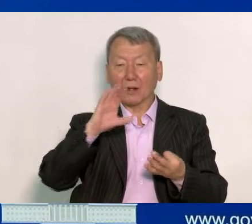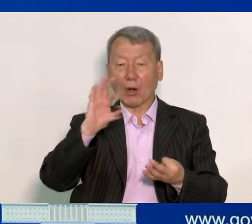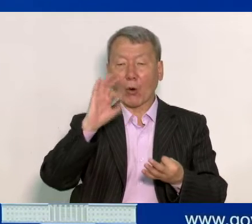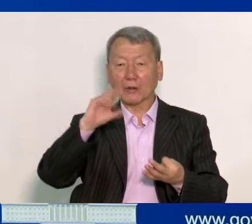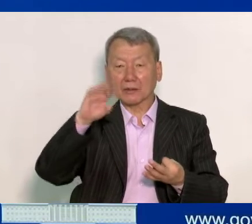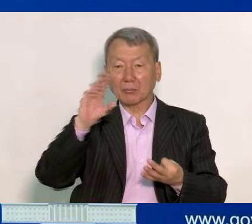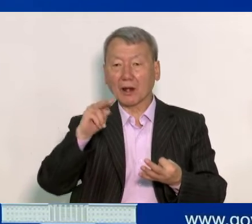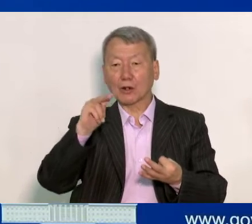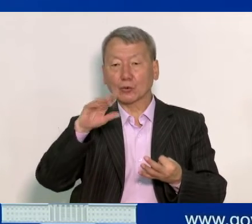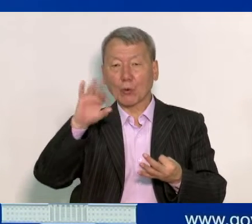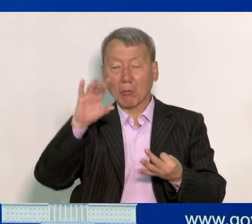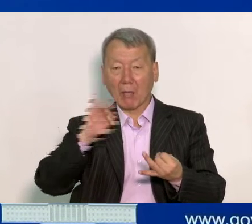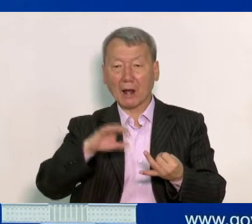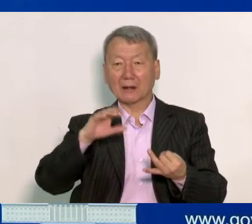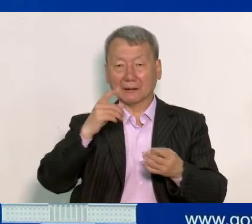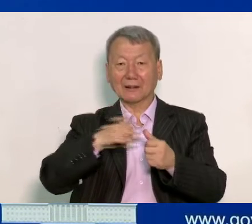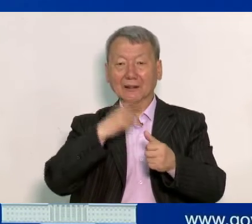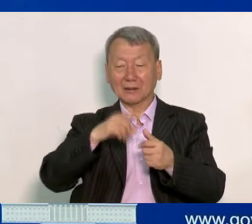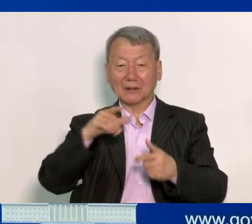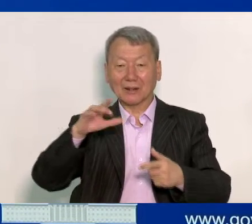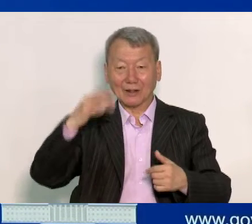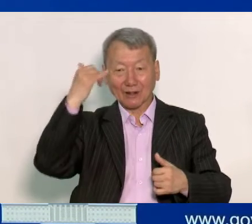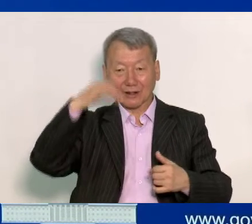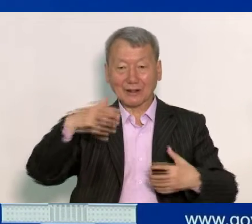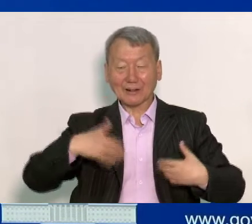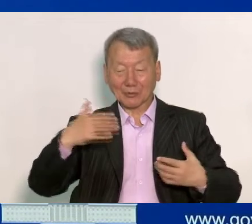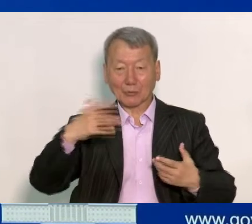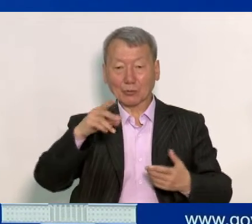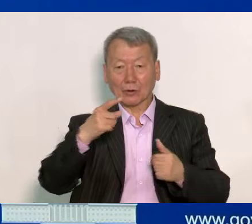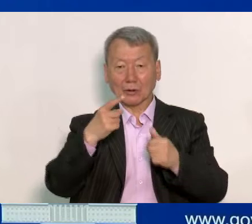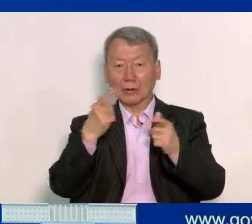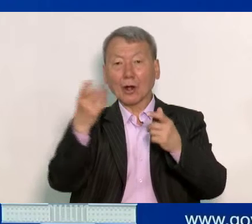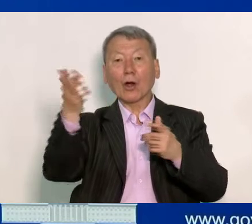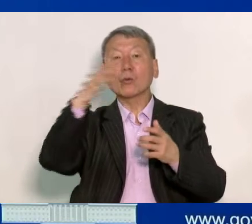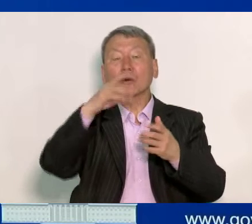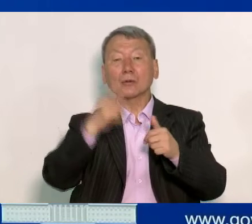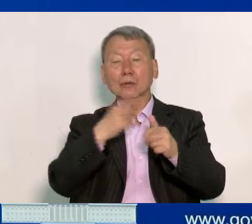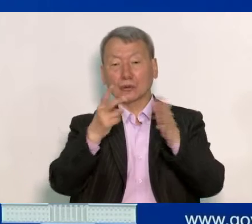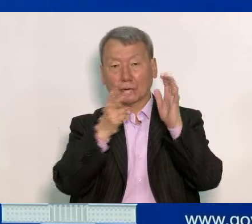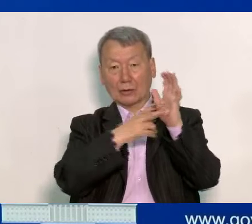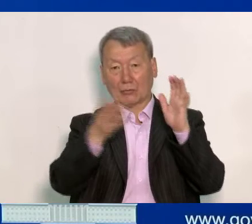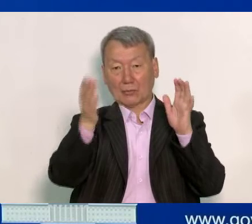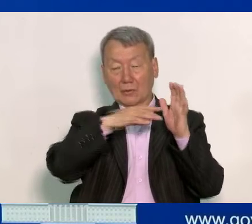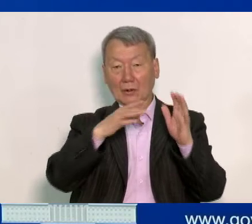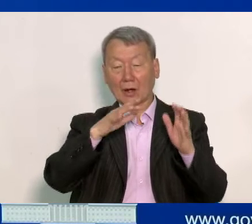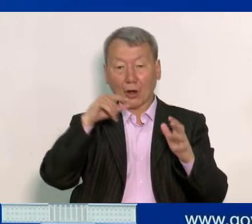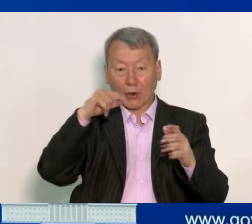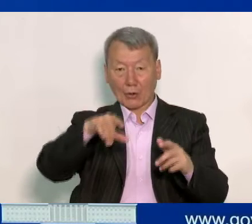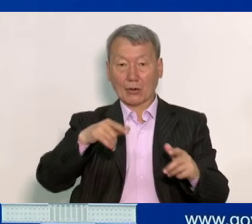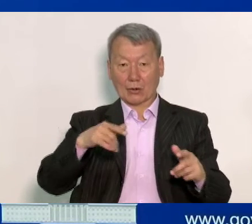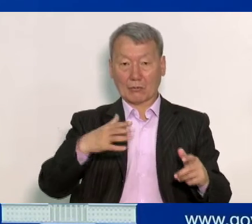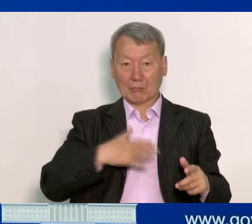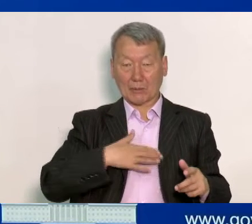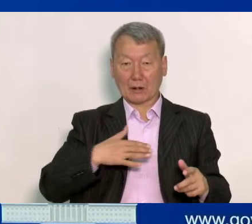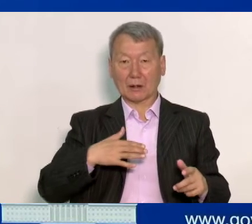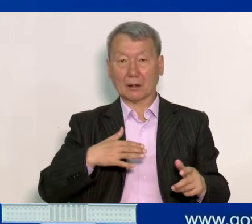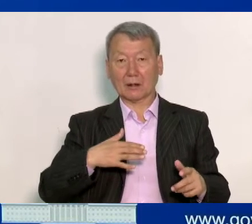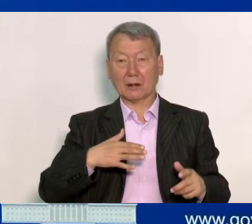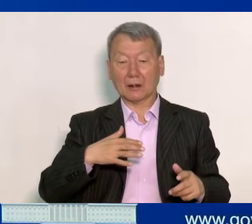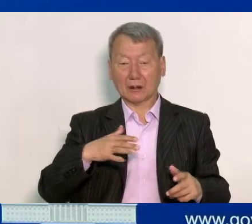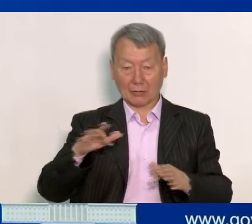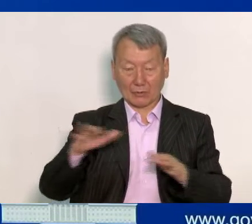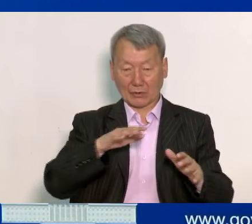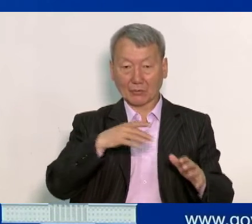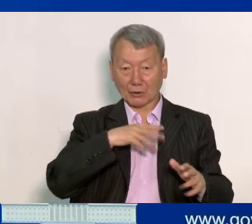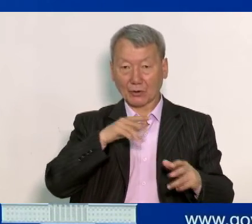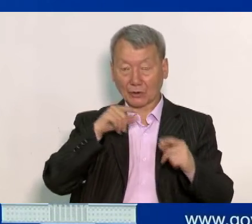чума, мы можем перечислить 7 болезней, которые, против которого